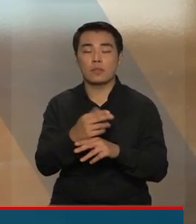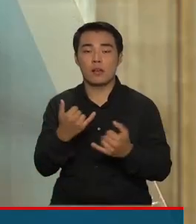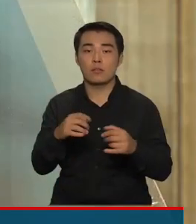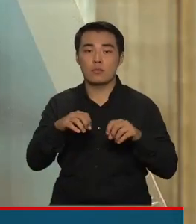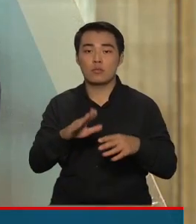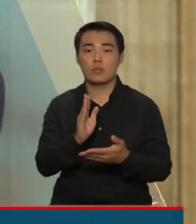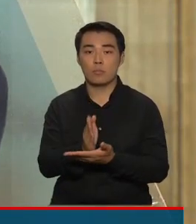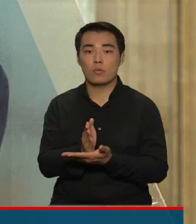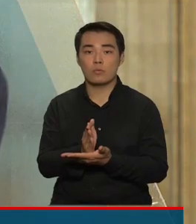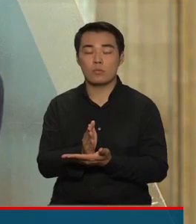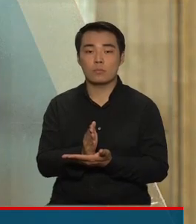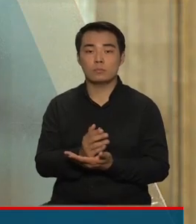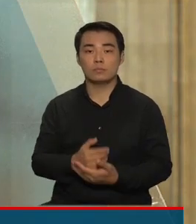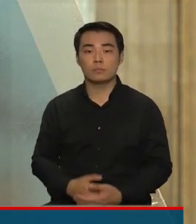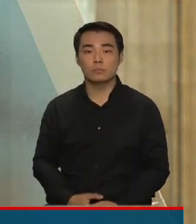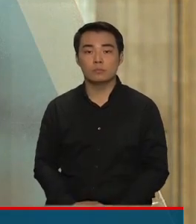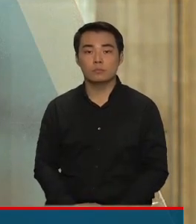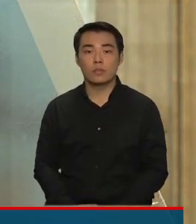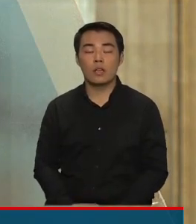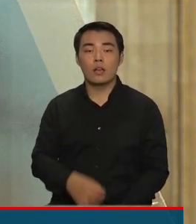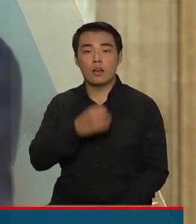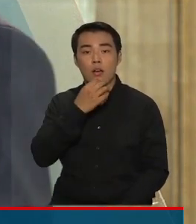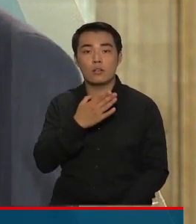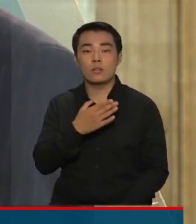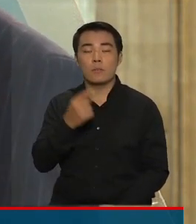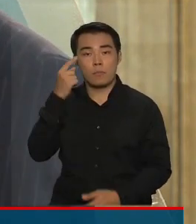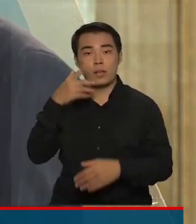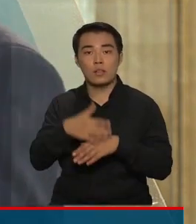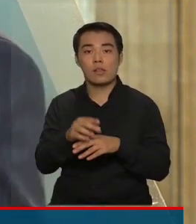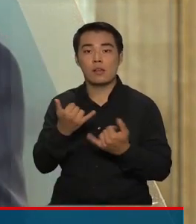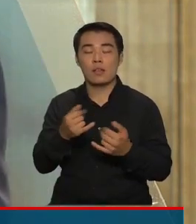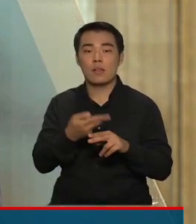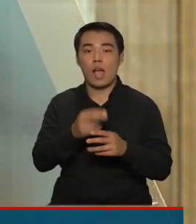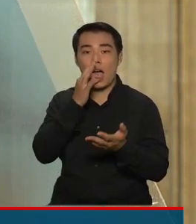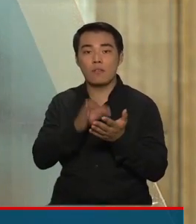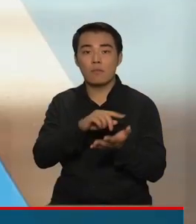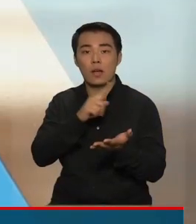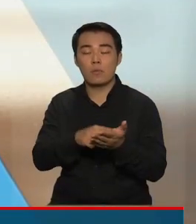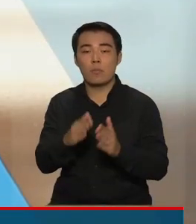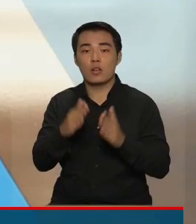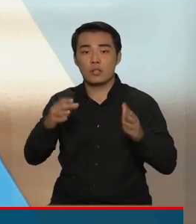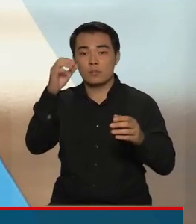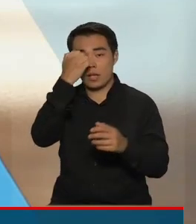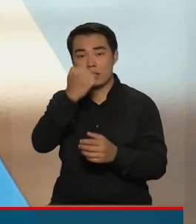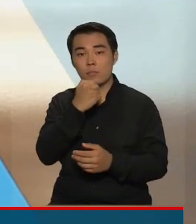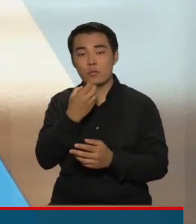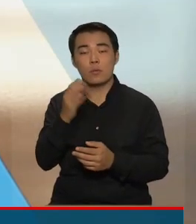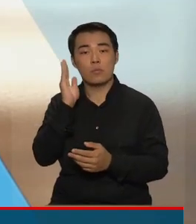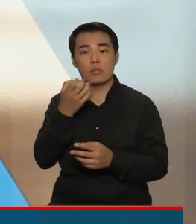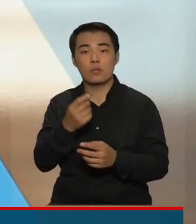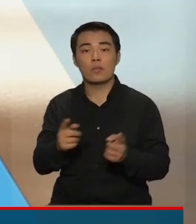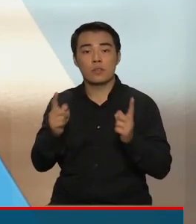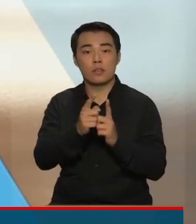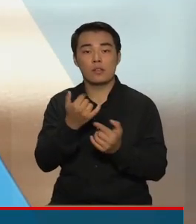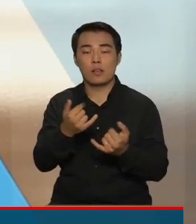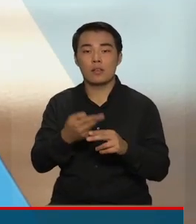жатыр деп айтуға негіз бар. Жақсы, түсінікті. Жандос емесін уақыт бөліп сұхбат бергеніңізге көп рахмет. Алдағы уақытта енді қысын